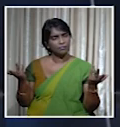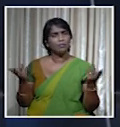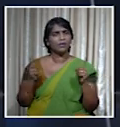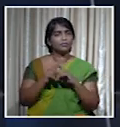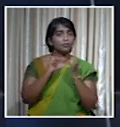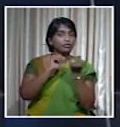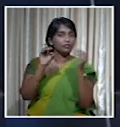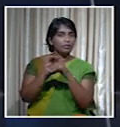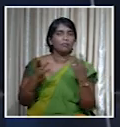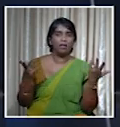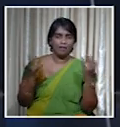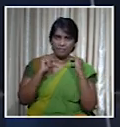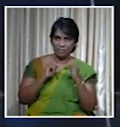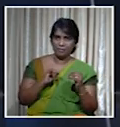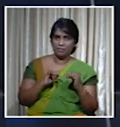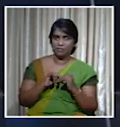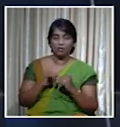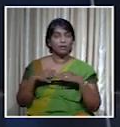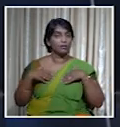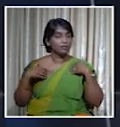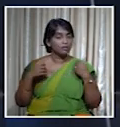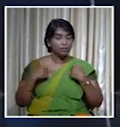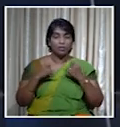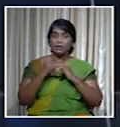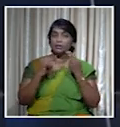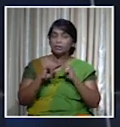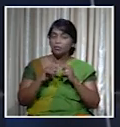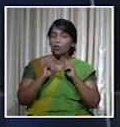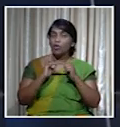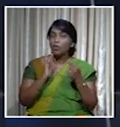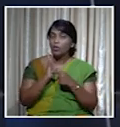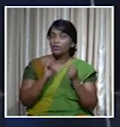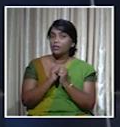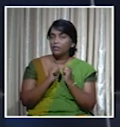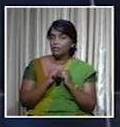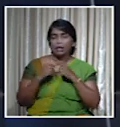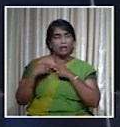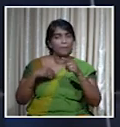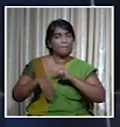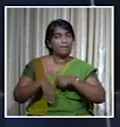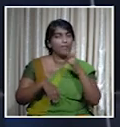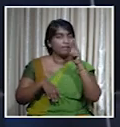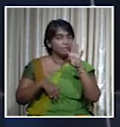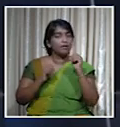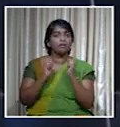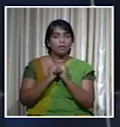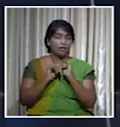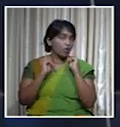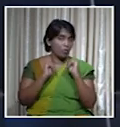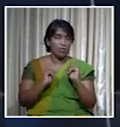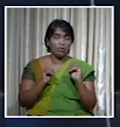බඳව නොගැනීම වැරද්දක්. ඒ නිසා සෞඛ්‍ය සේවකයන්ට අතිකාල කරන්න වෙලා තියෙන්නේ. එක දිගට පැය 24ක් වැඩ කරන එක ඇත්තටමත් හොඳ